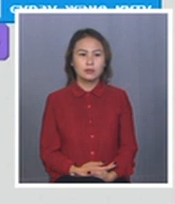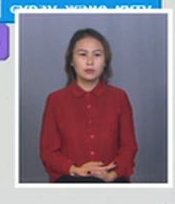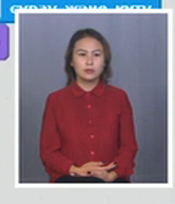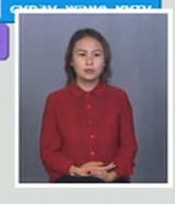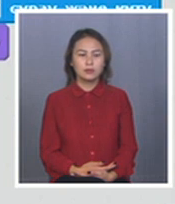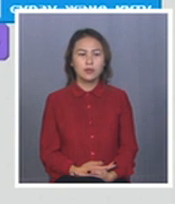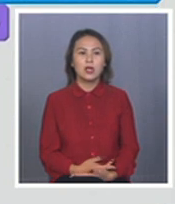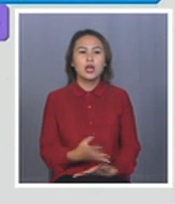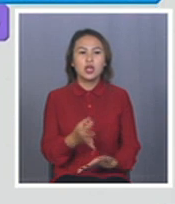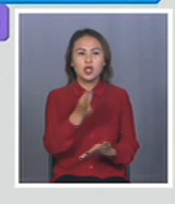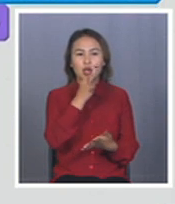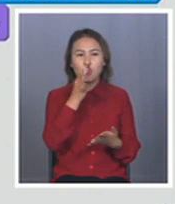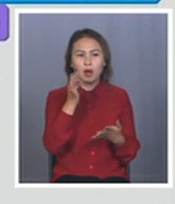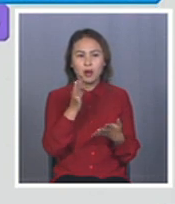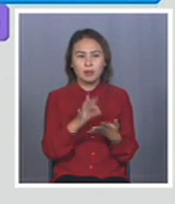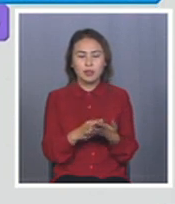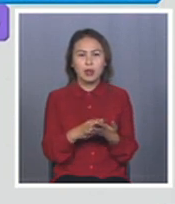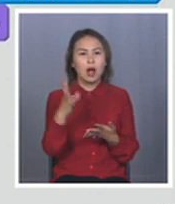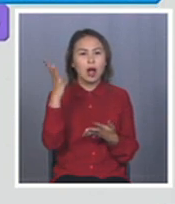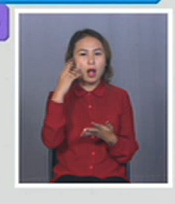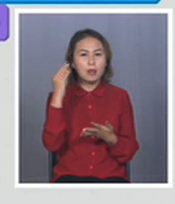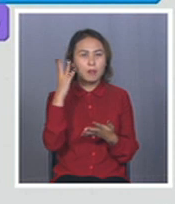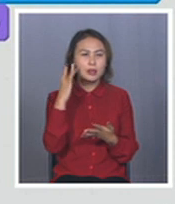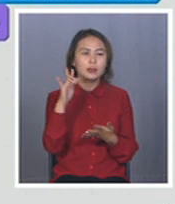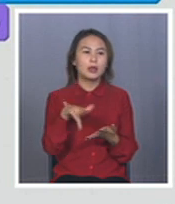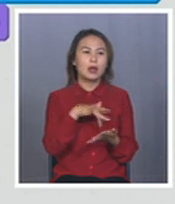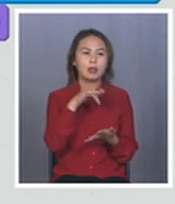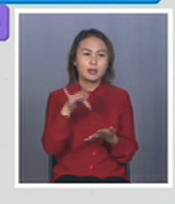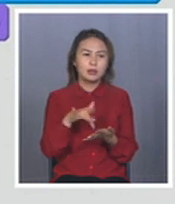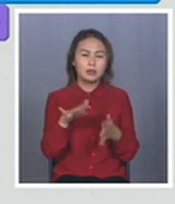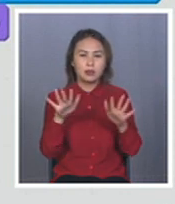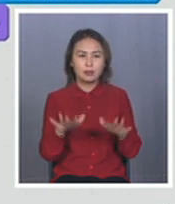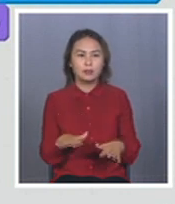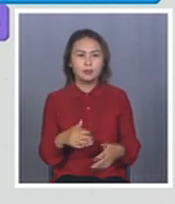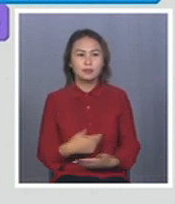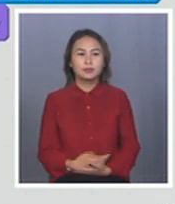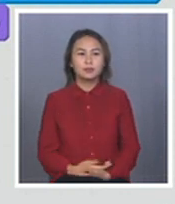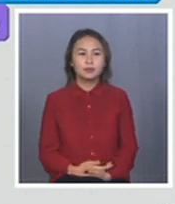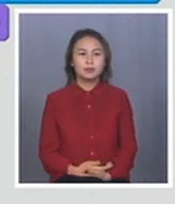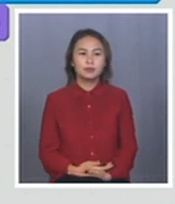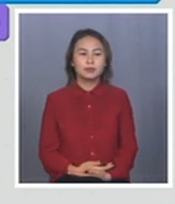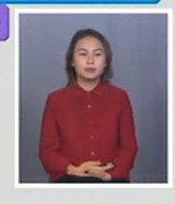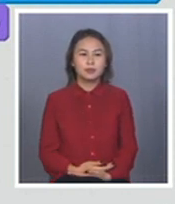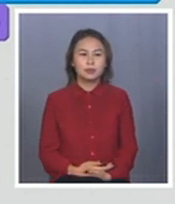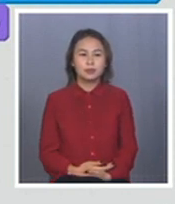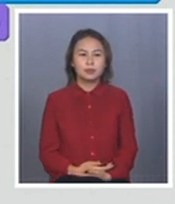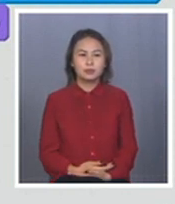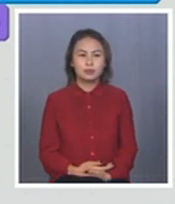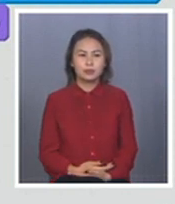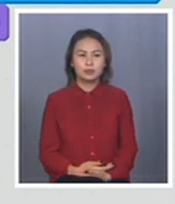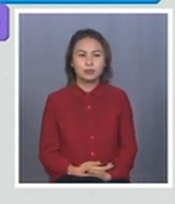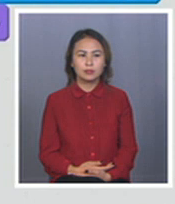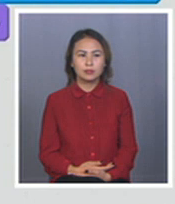Жауабы Алматы қаласында орналасқан. Алматы деп жазайық жауабын.